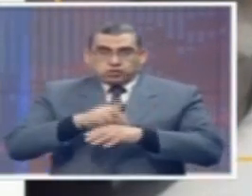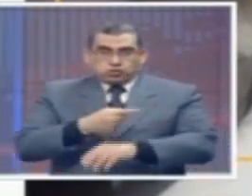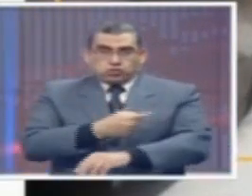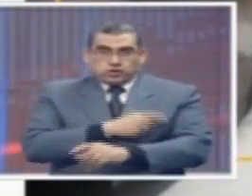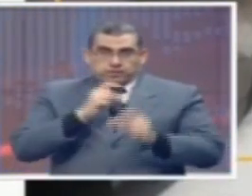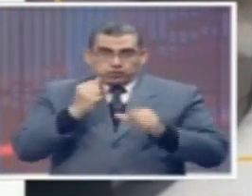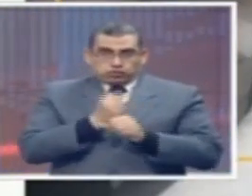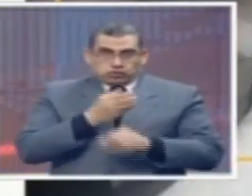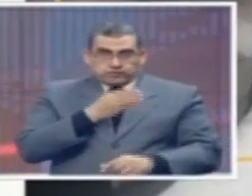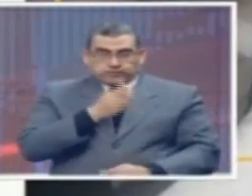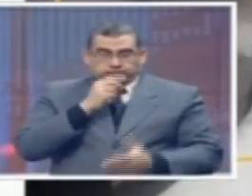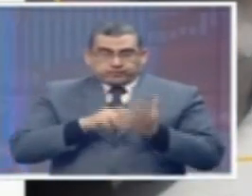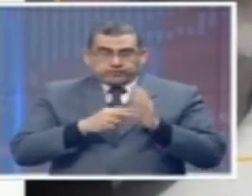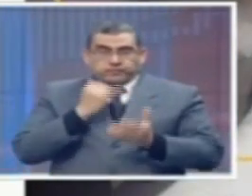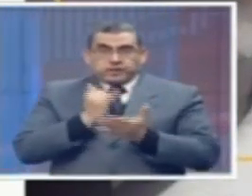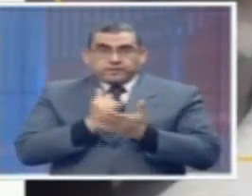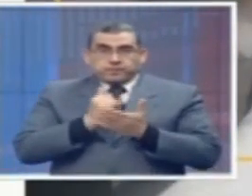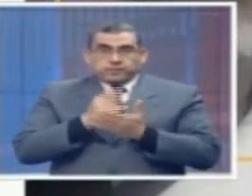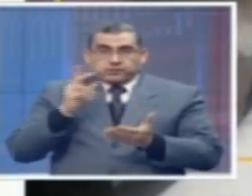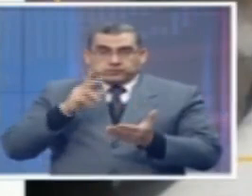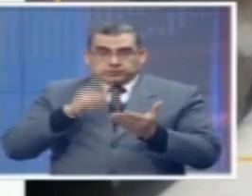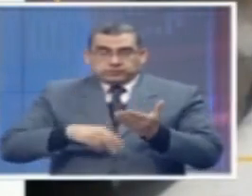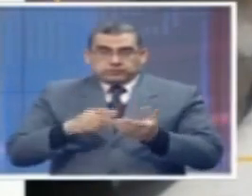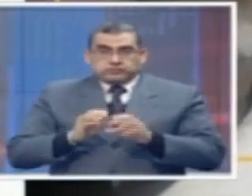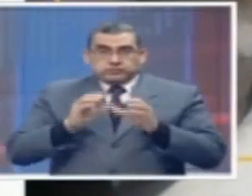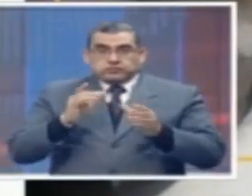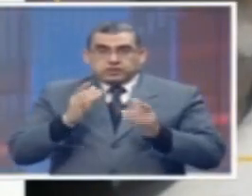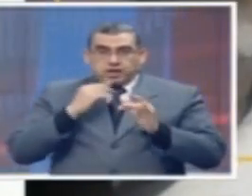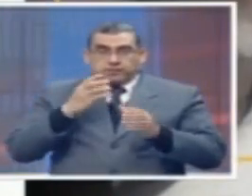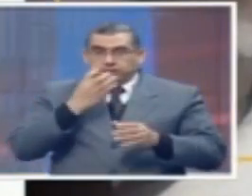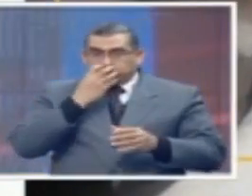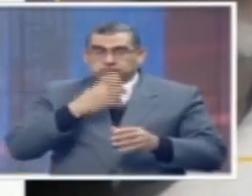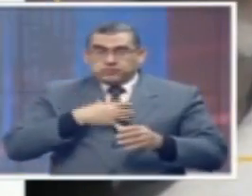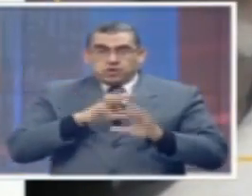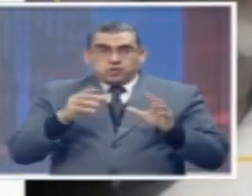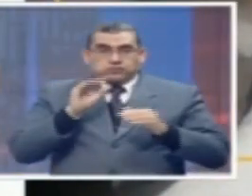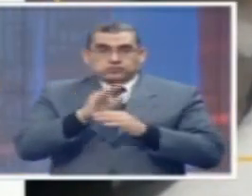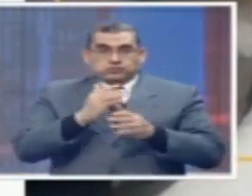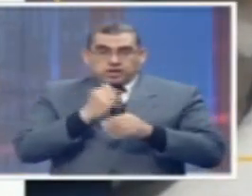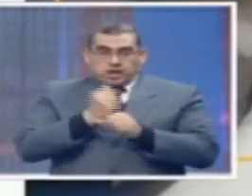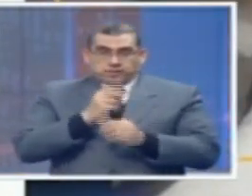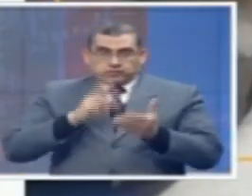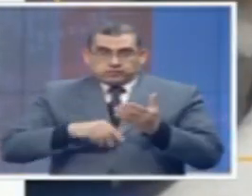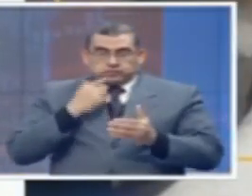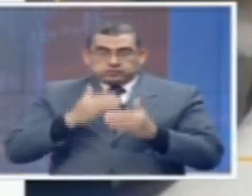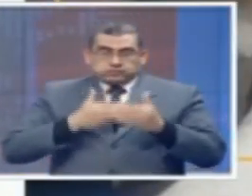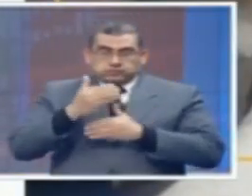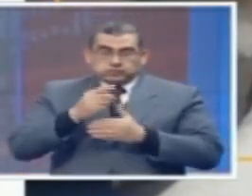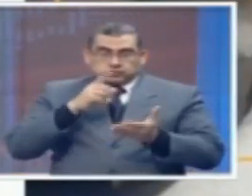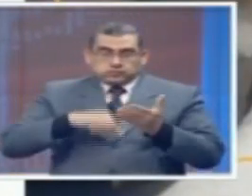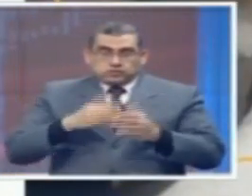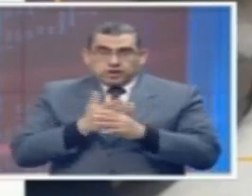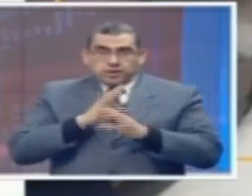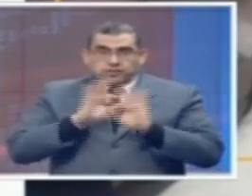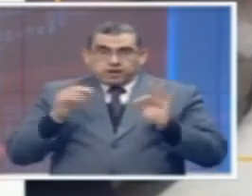بالبنك وكونها المسؤولة عن استمارات صرف الأدوية لمستحق العلاج بجهة عملها وقيامها بتكرار صرف